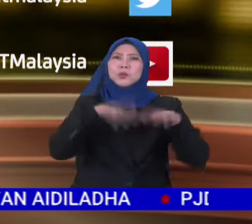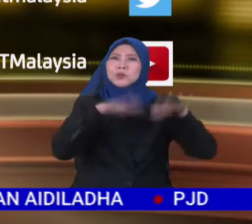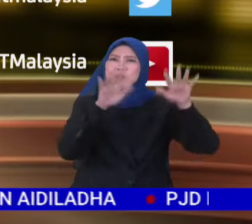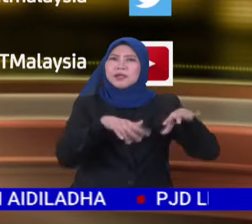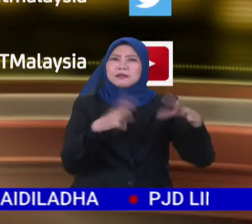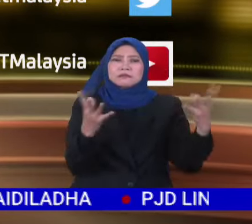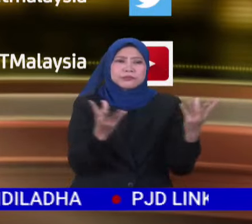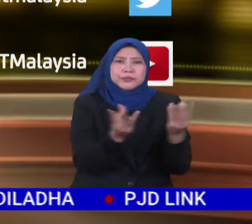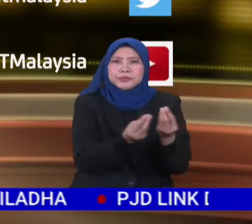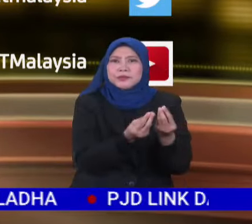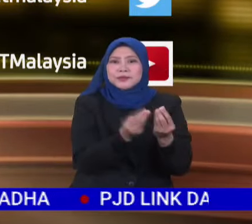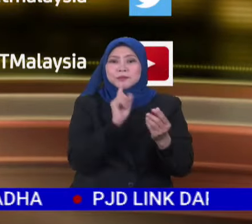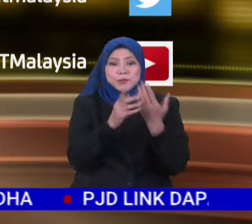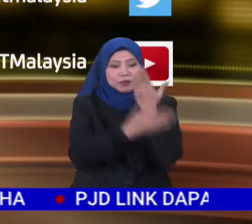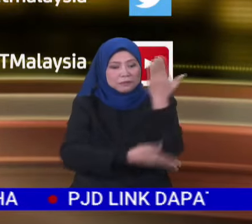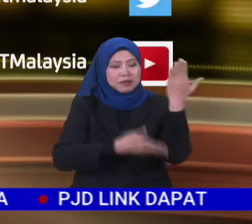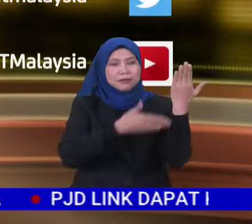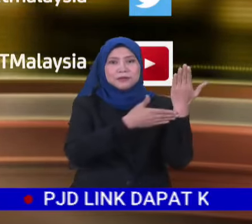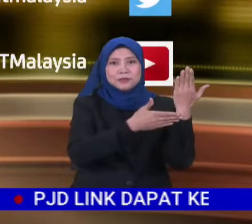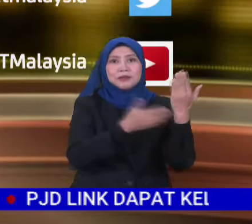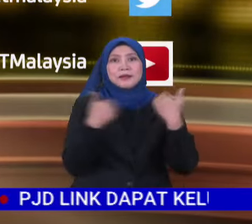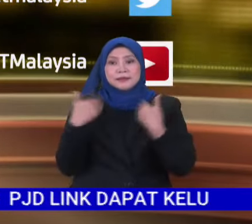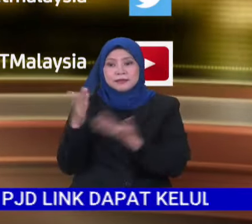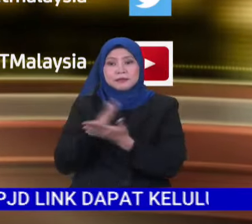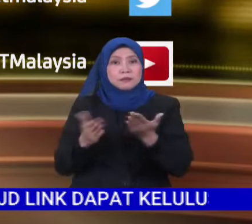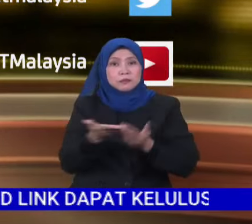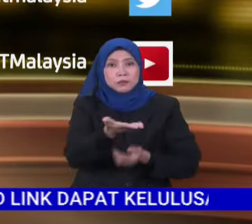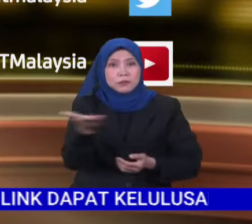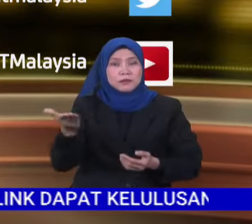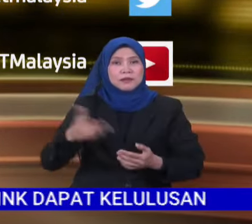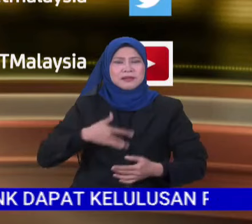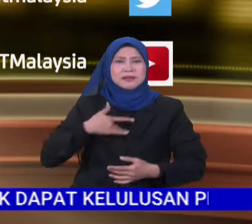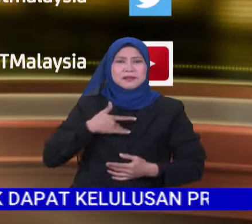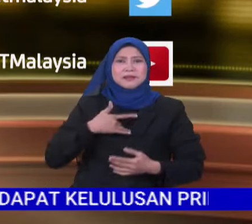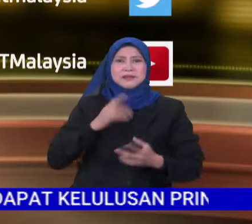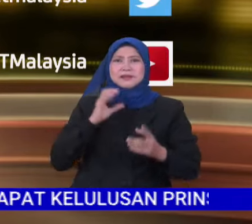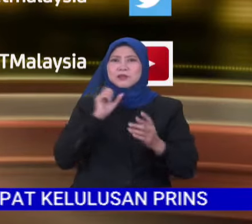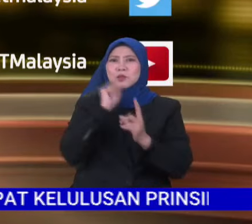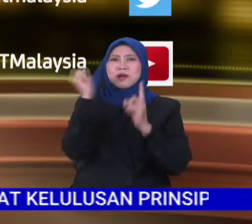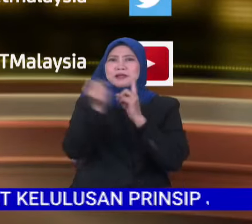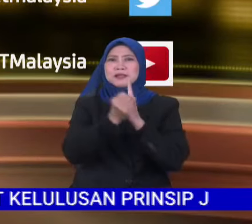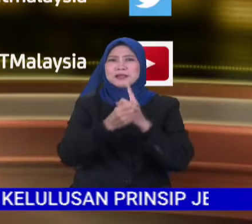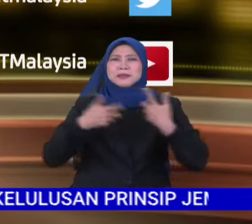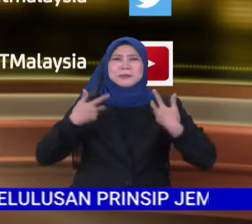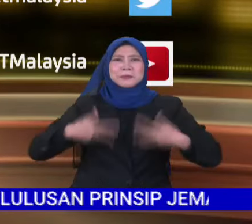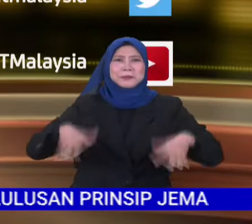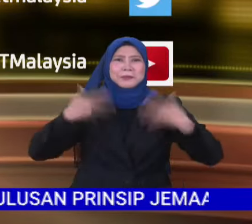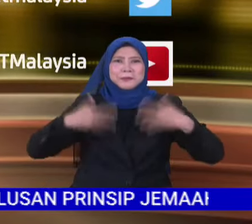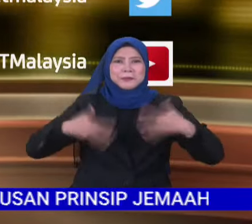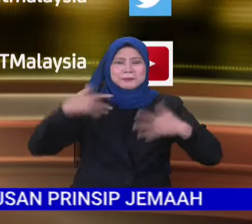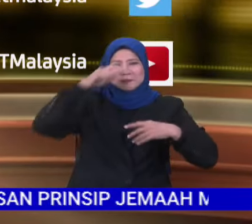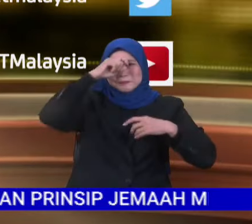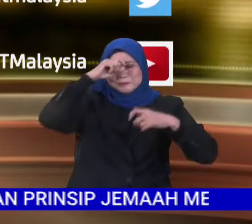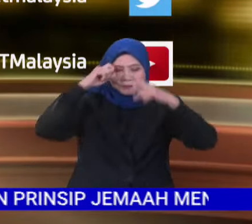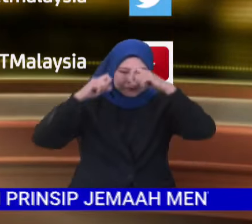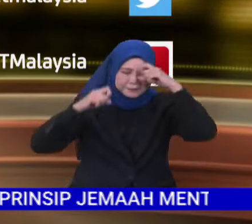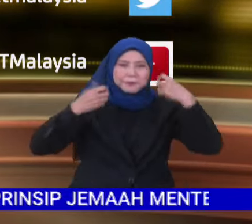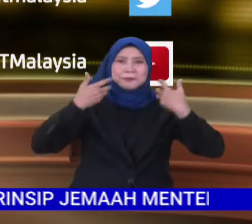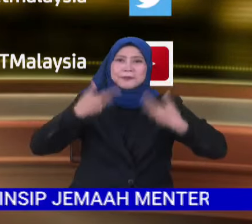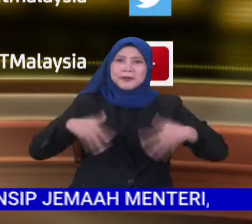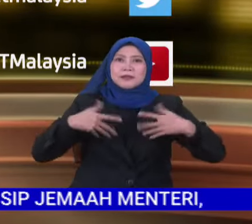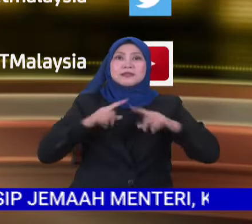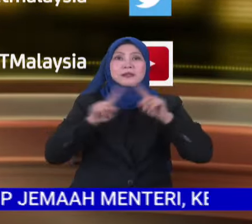kebanyakan Negeri seperti di Semenanjung mungkin ada diantara Anda yang merasa ikatan sekeliling dan cuaca yang agak panas tetapi